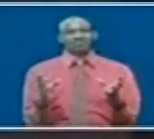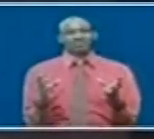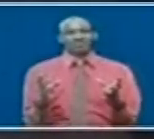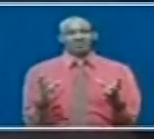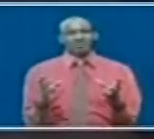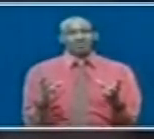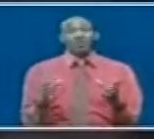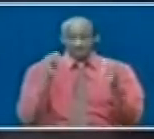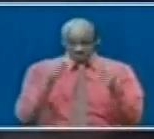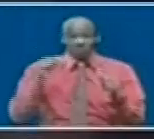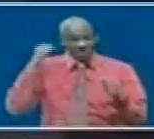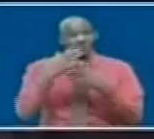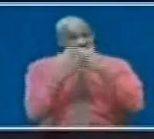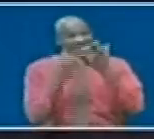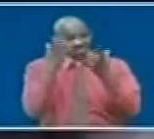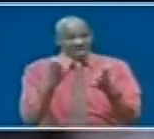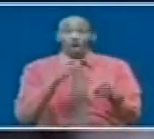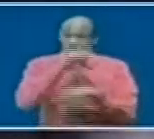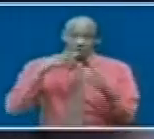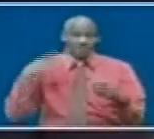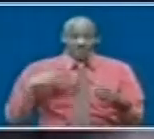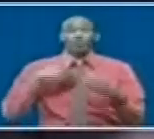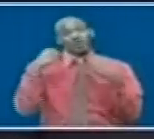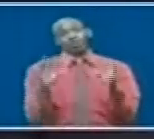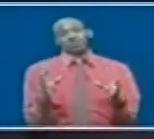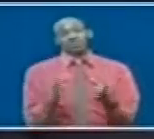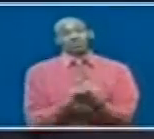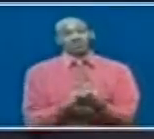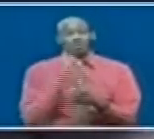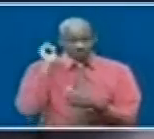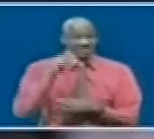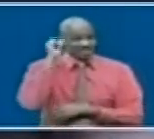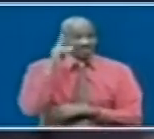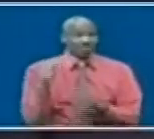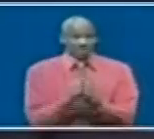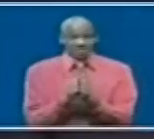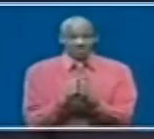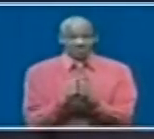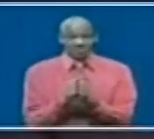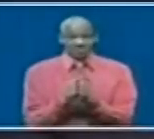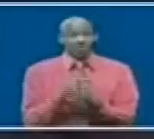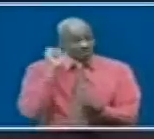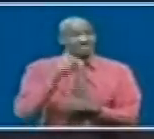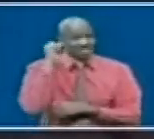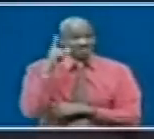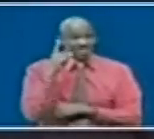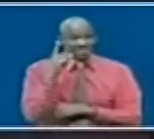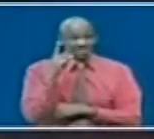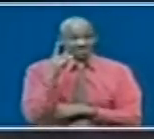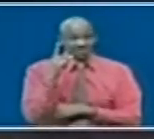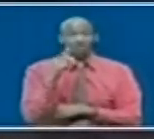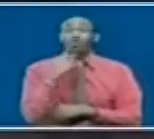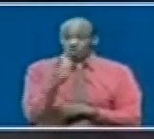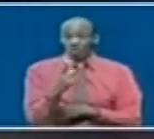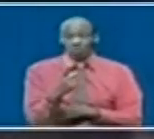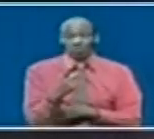kwa sababu damu ikimwagika sisi zote tutakuwa tumepoteza. Tunaelewana wenzangu? Tunaelewana? Kwa